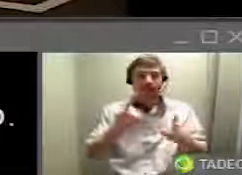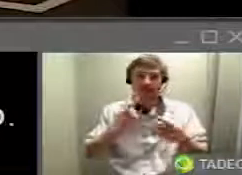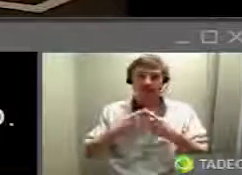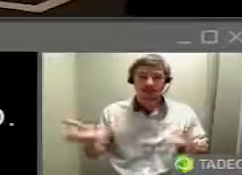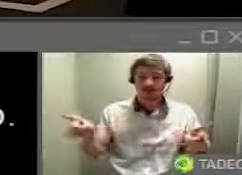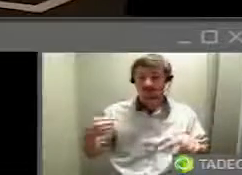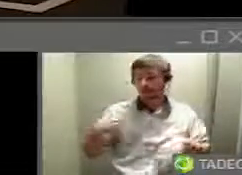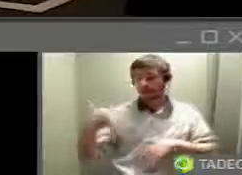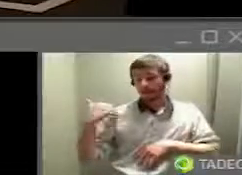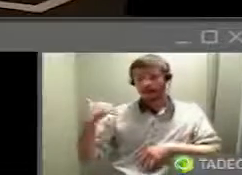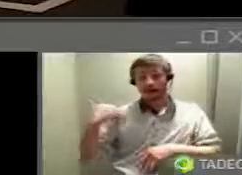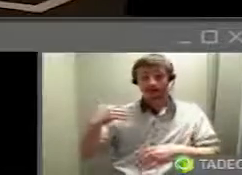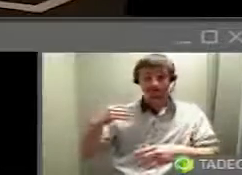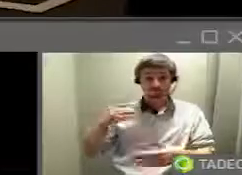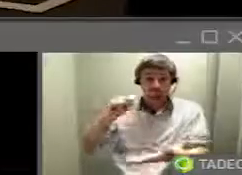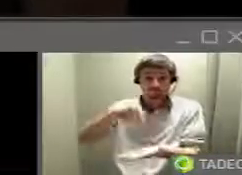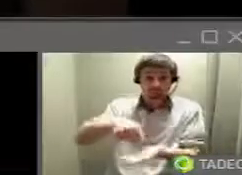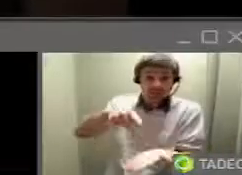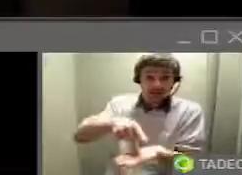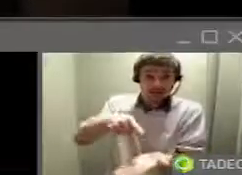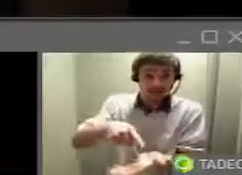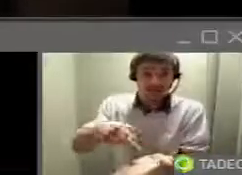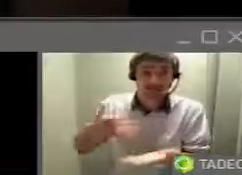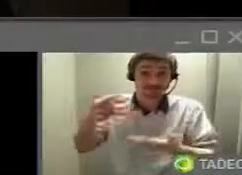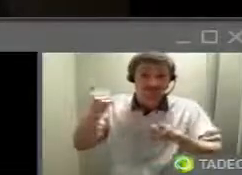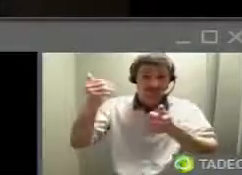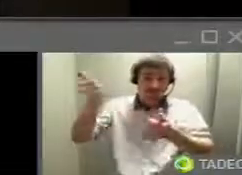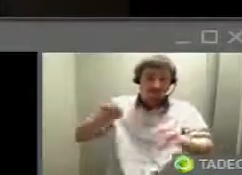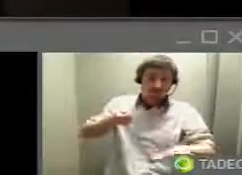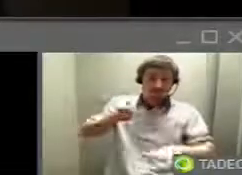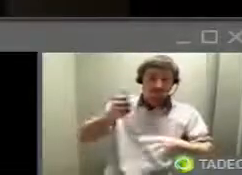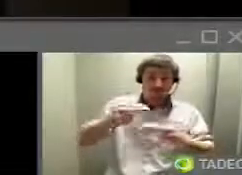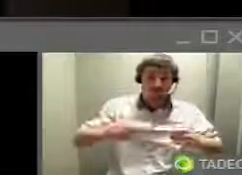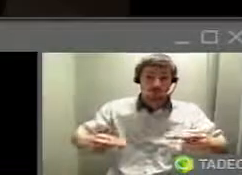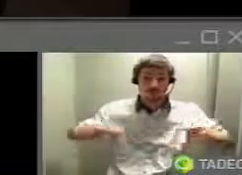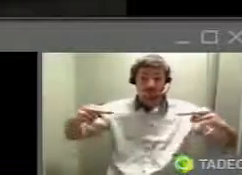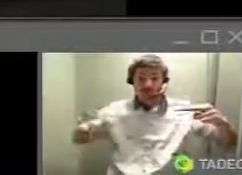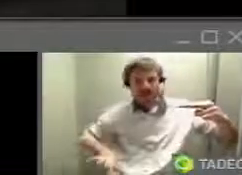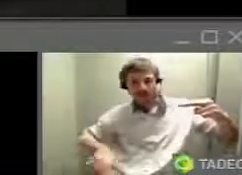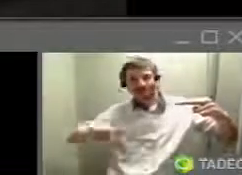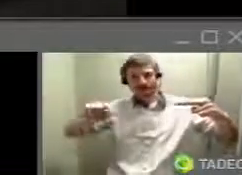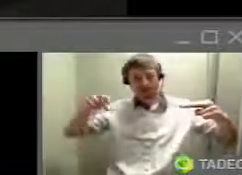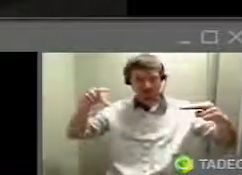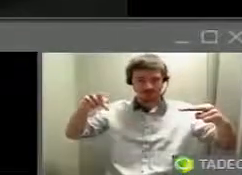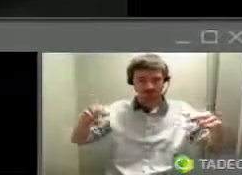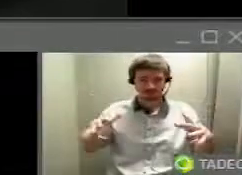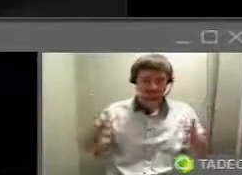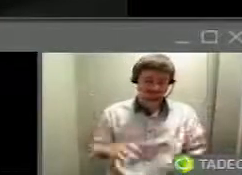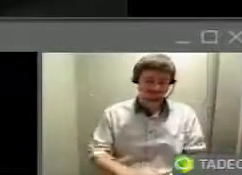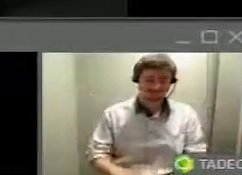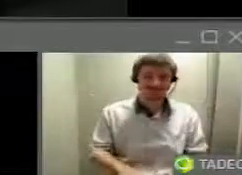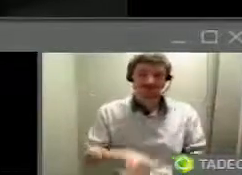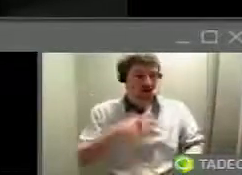ces derniers temps, j'espère qu'on va arriver au même niveau bientôt. Ça vient, ça vient. On va appeler Riyad Salem,